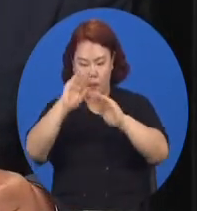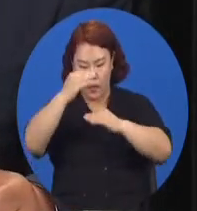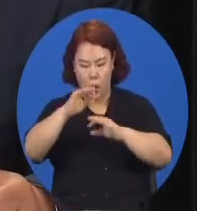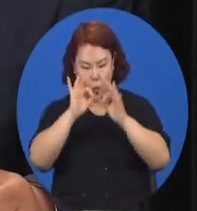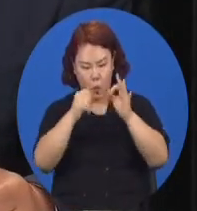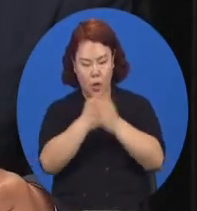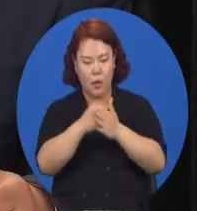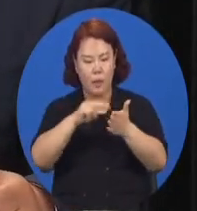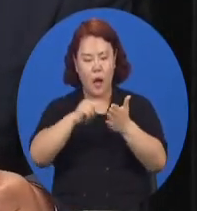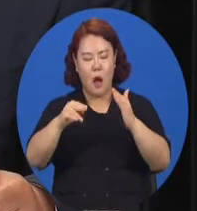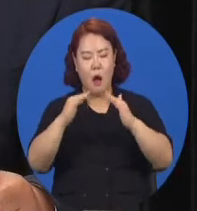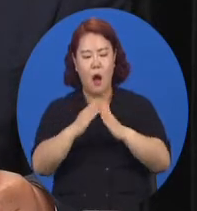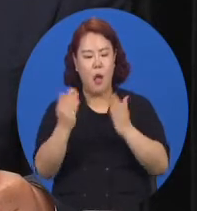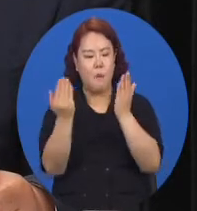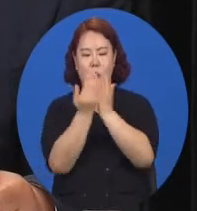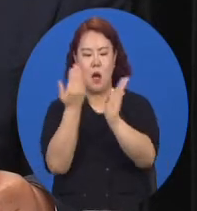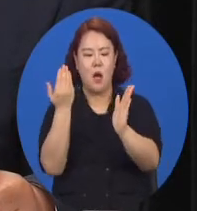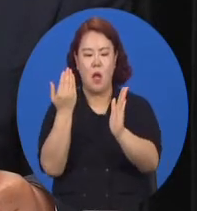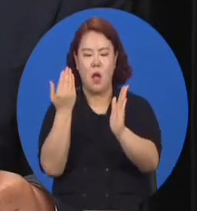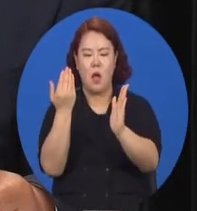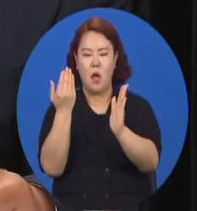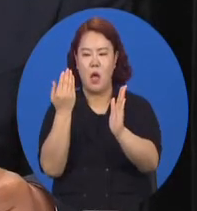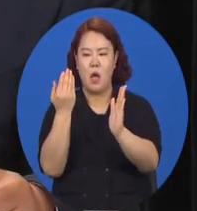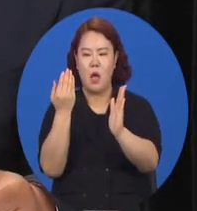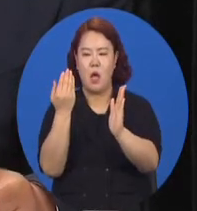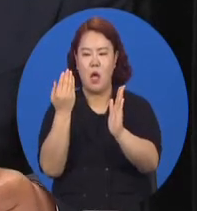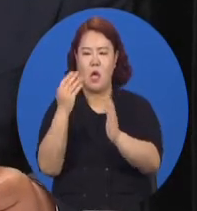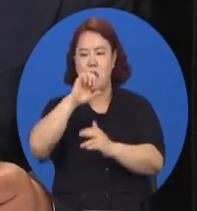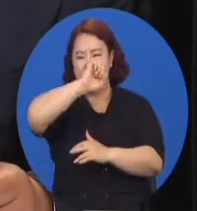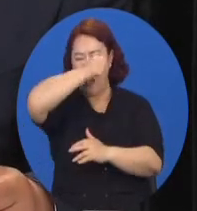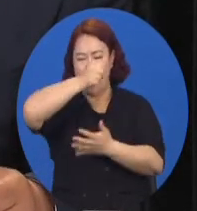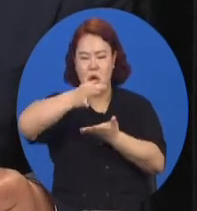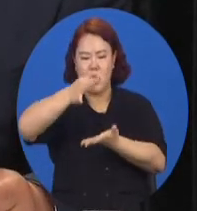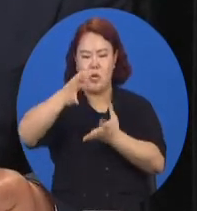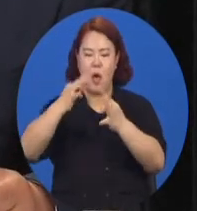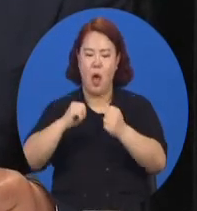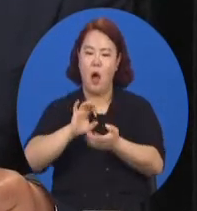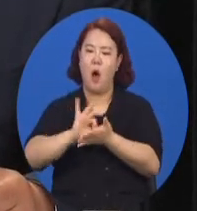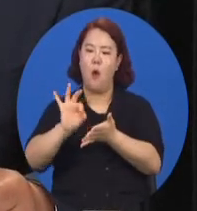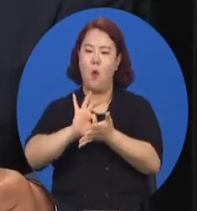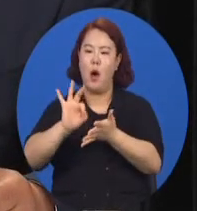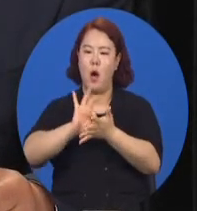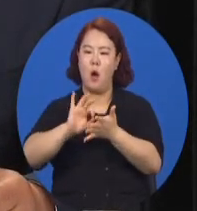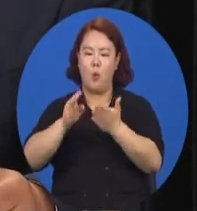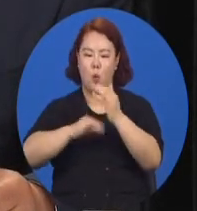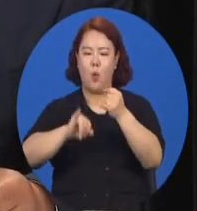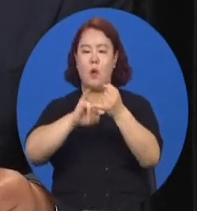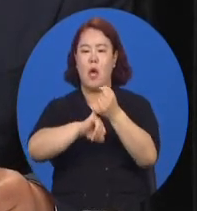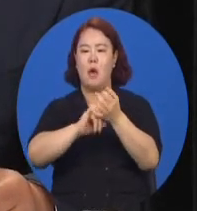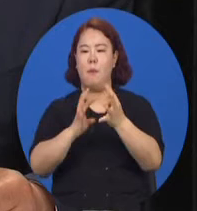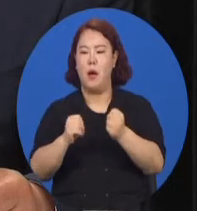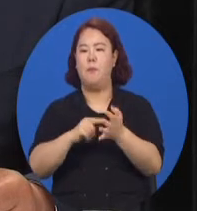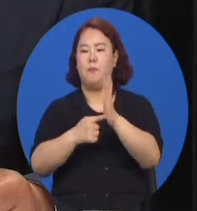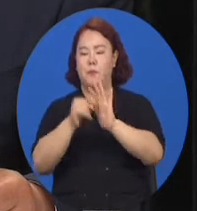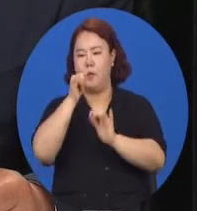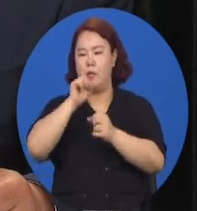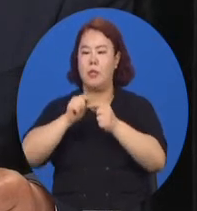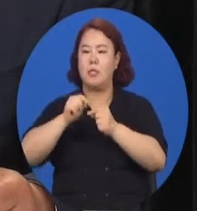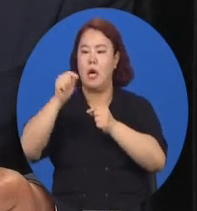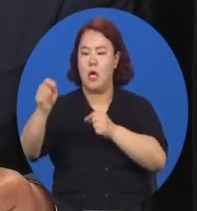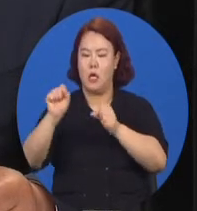현실에 맞지 않는 엄청난 금액이 투자되는 그런 공약들을 제시들을 하고 있어요. 장기 거주